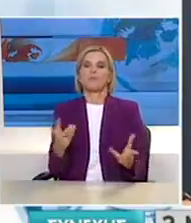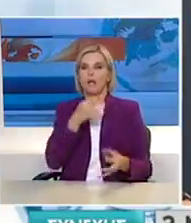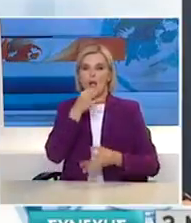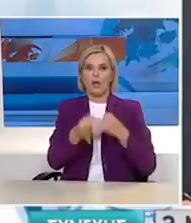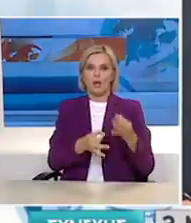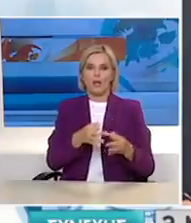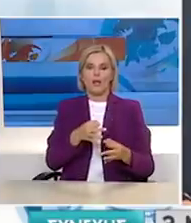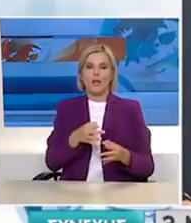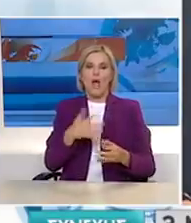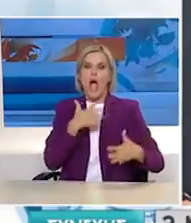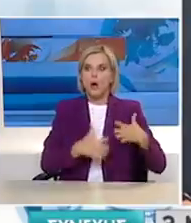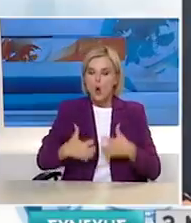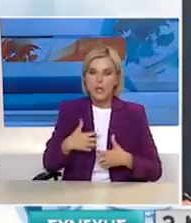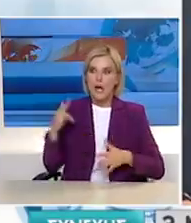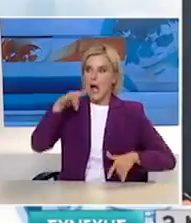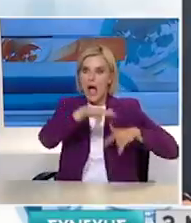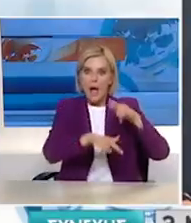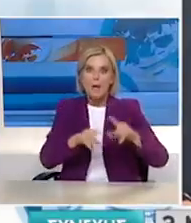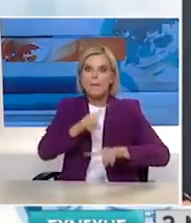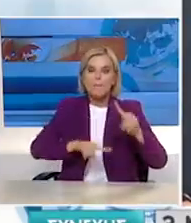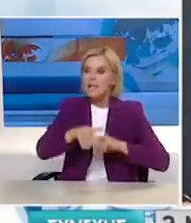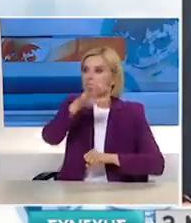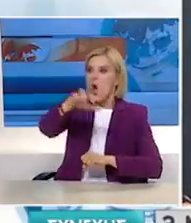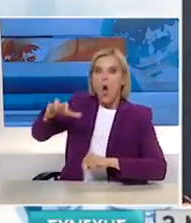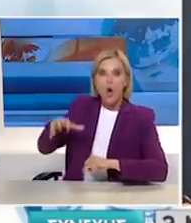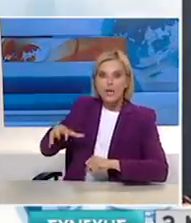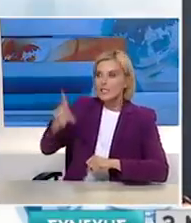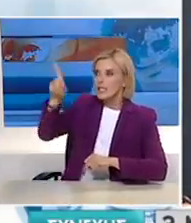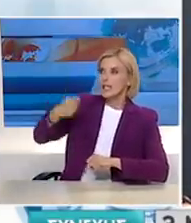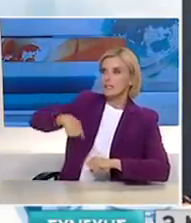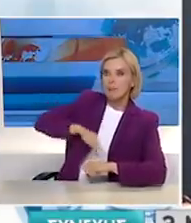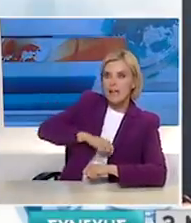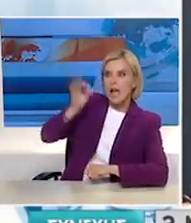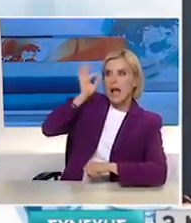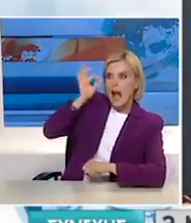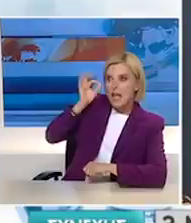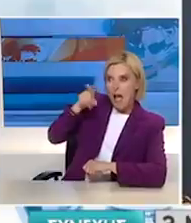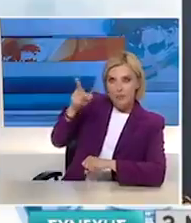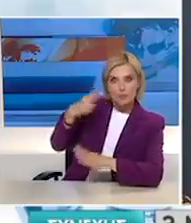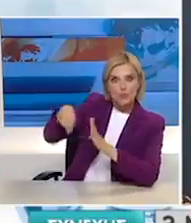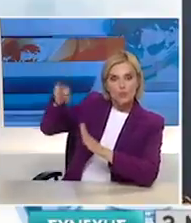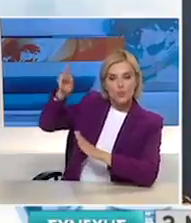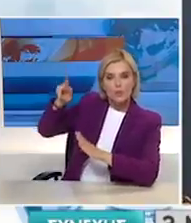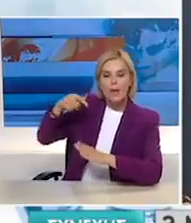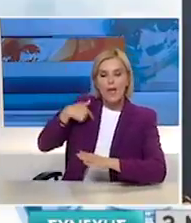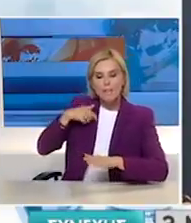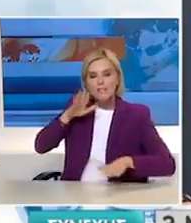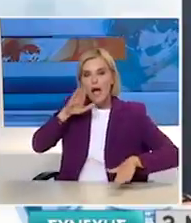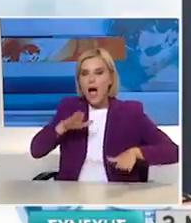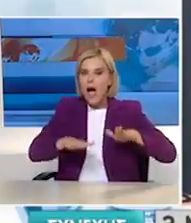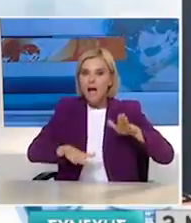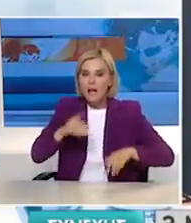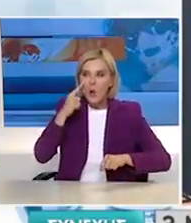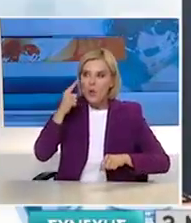των ζητημάτων αυτών. Δηλαδή, αυτές τις χώρες θα ελέγχουμε. Ανάλογα με τις εξελίξεις επιδημιολογικές στις διάφορες